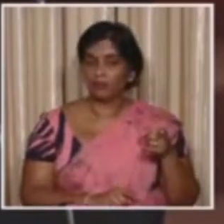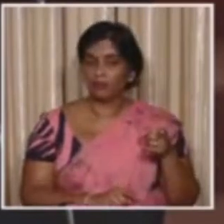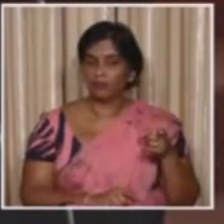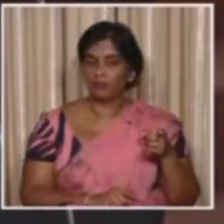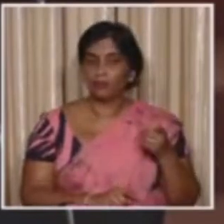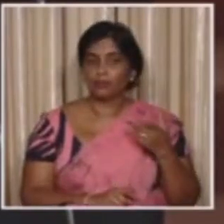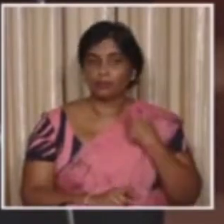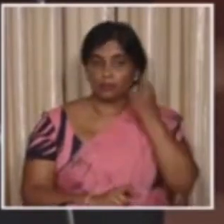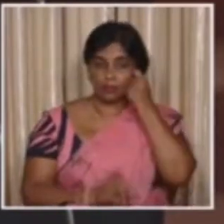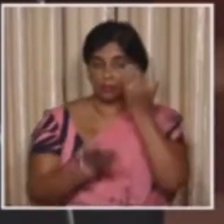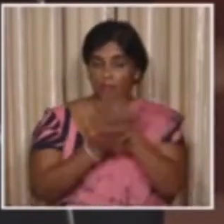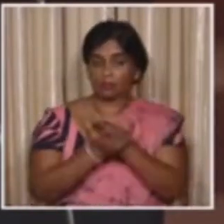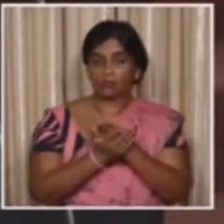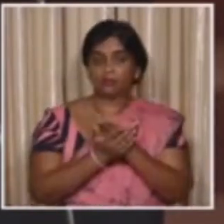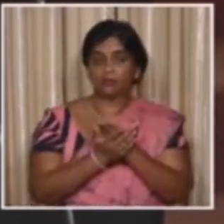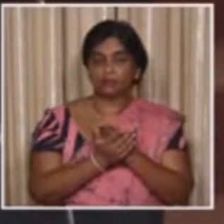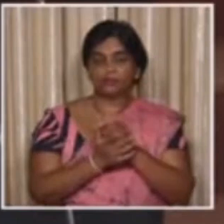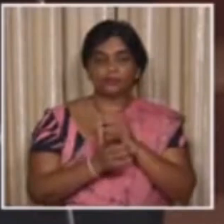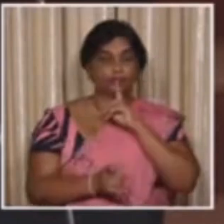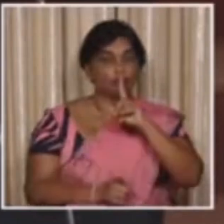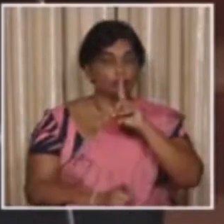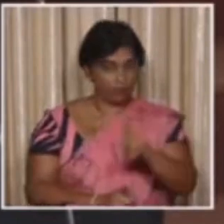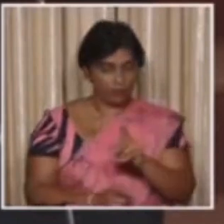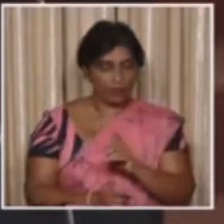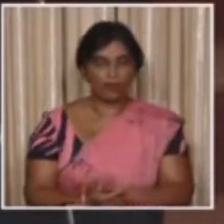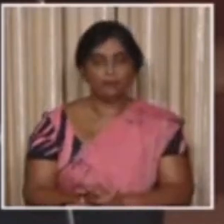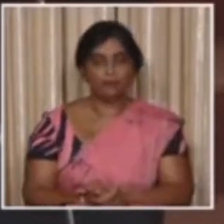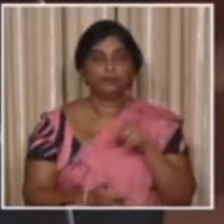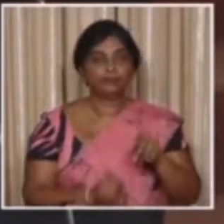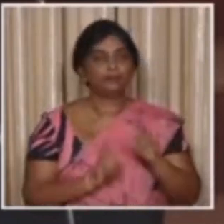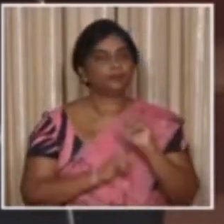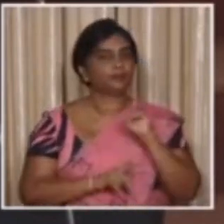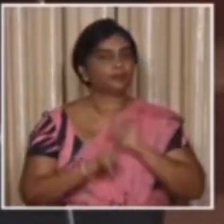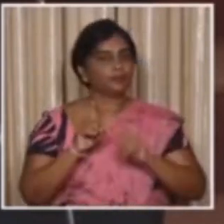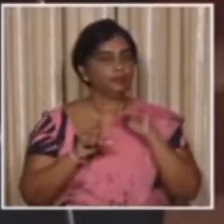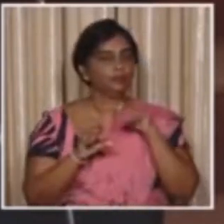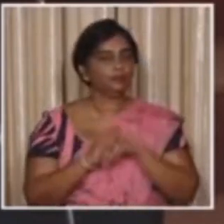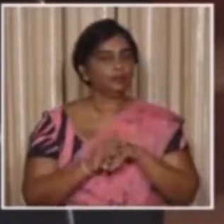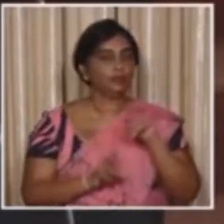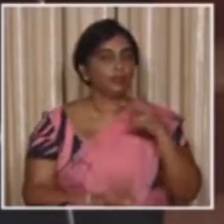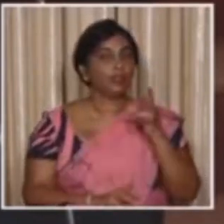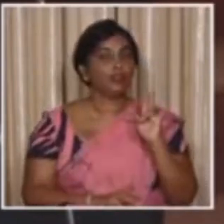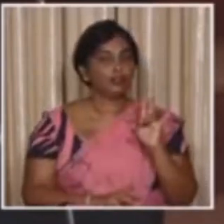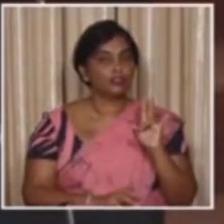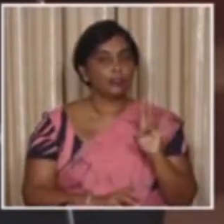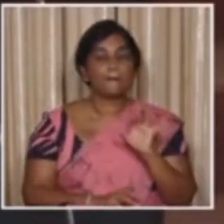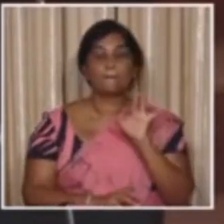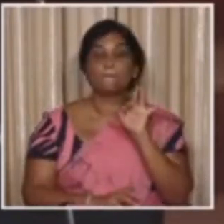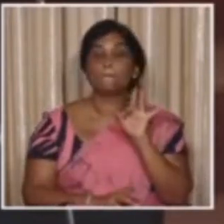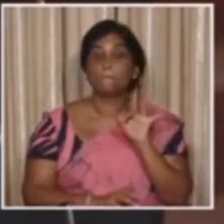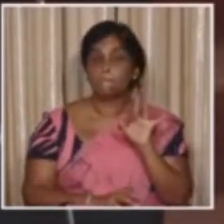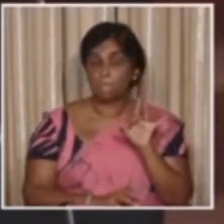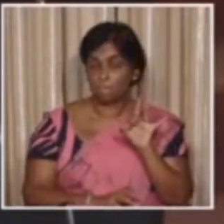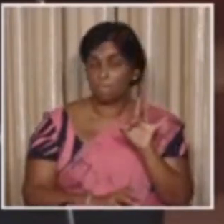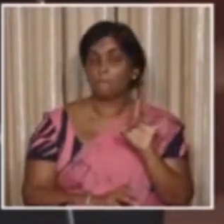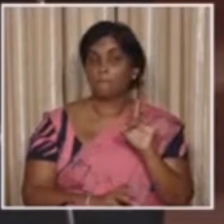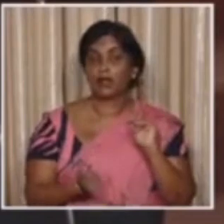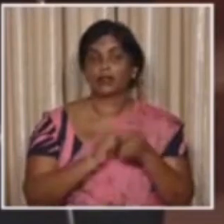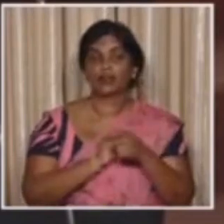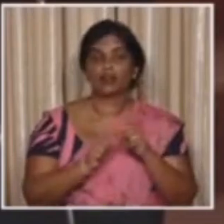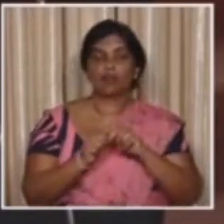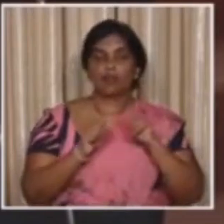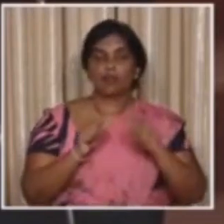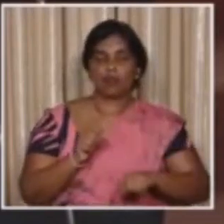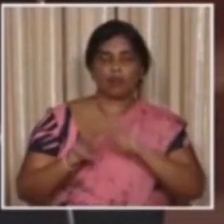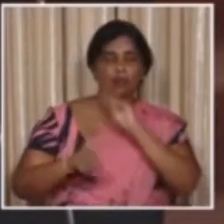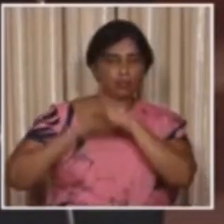අපේ යෝජනාවට පක්ෂව කතා කරන අවස්ථාවේදී කිව්වා මේ පාර්ලිමේන්තුවේ ඉන්න 225කින් 15ක් ක්‍රිකට් පාලක මණ්ඩලයේ